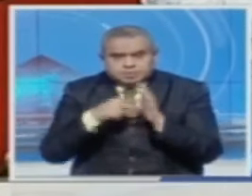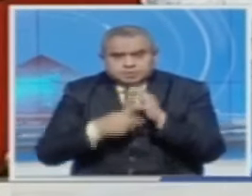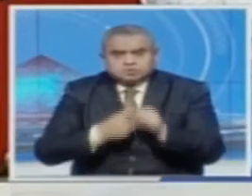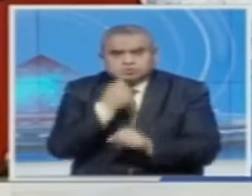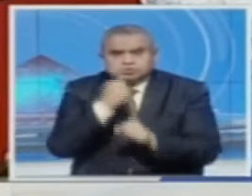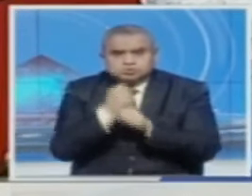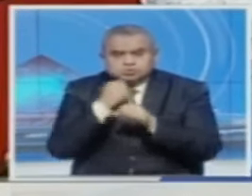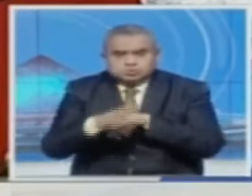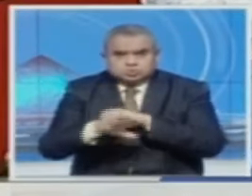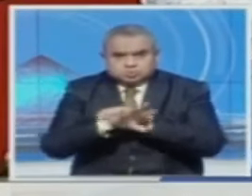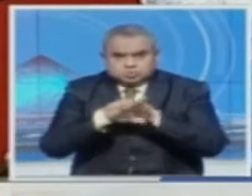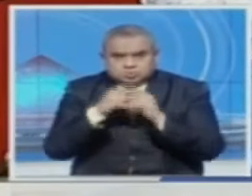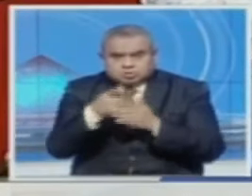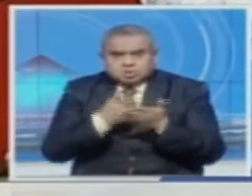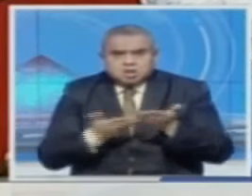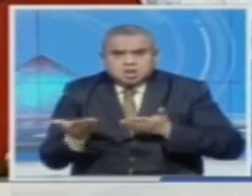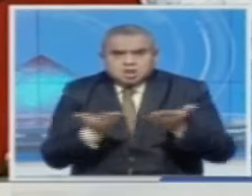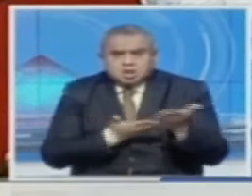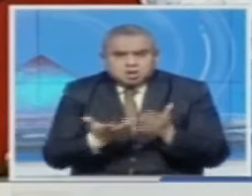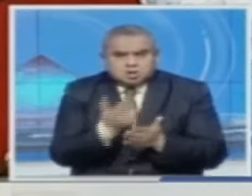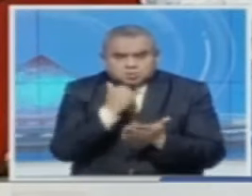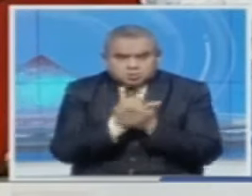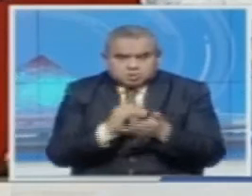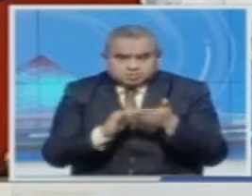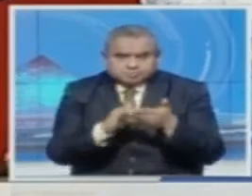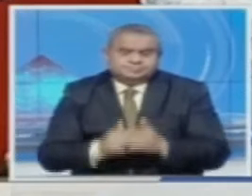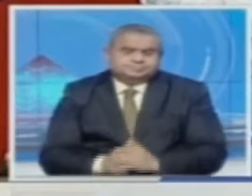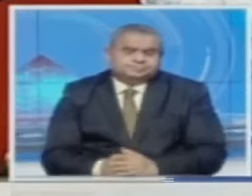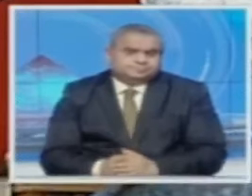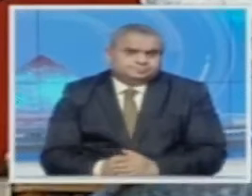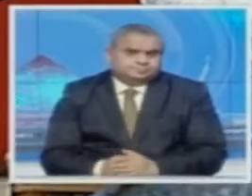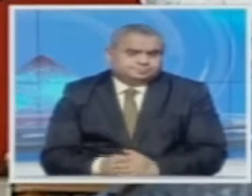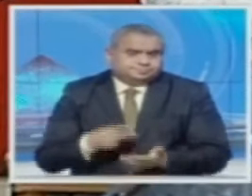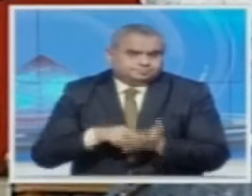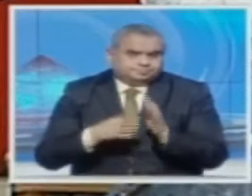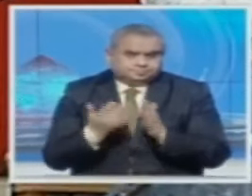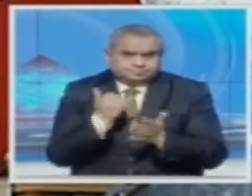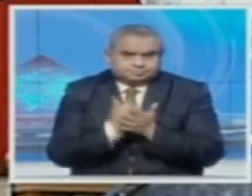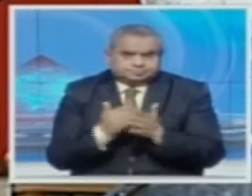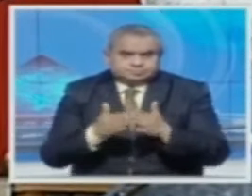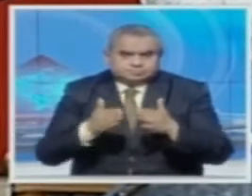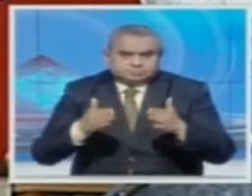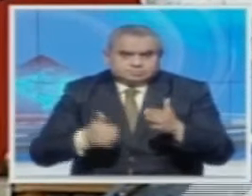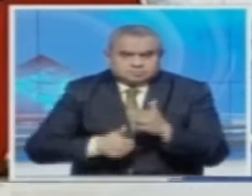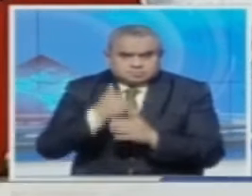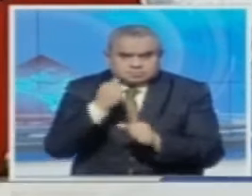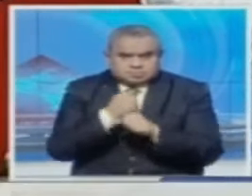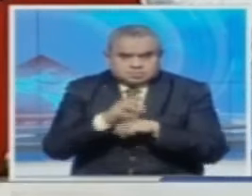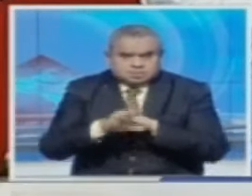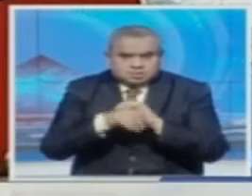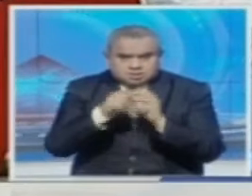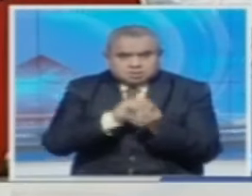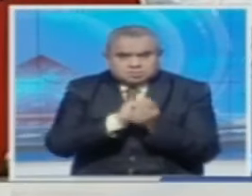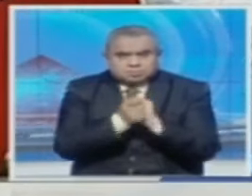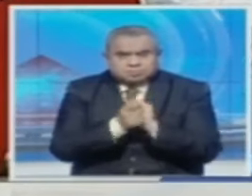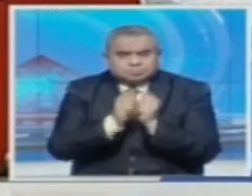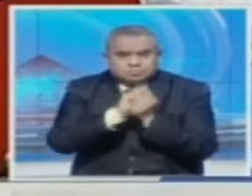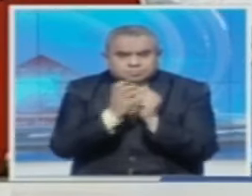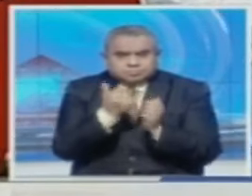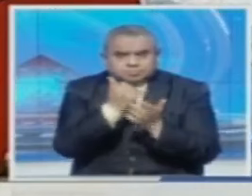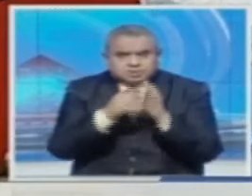أولى للحوار، ومن شأنها أن تسمح بتطوير